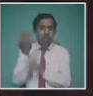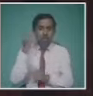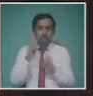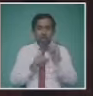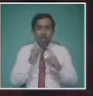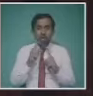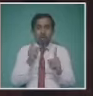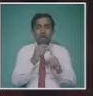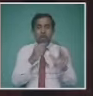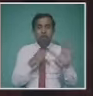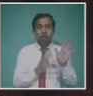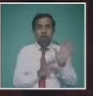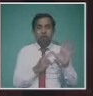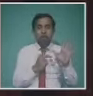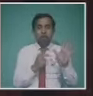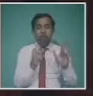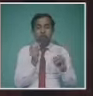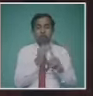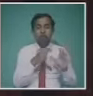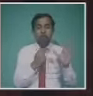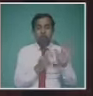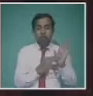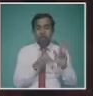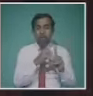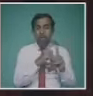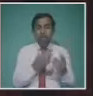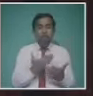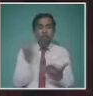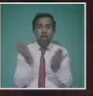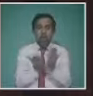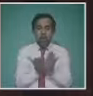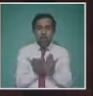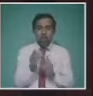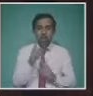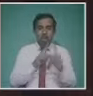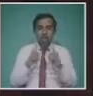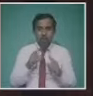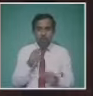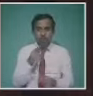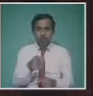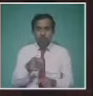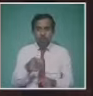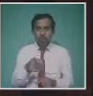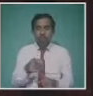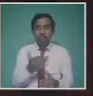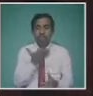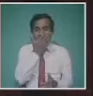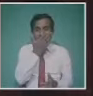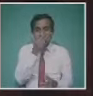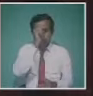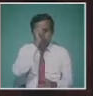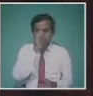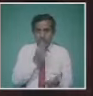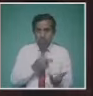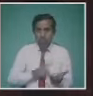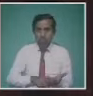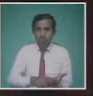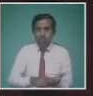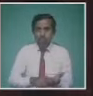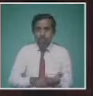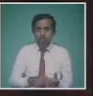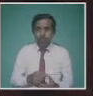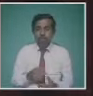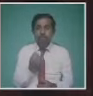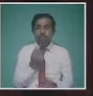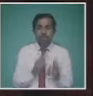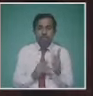කරපු පැනමා පේපර්ස් පැන්ඩෝරා පේපර්ස් ගැන පරීක්ෂණයක් ගැන කතිකාවක් තියෙනවද? සීනි වංචාව ගැන ගරු රාජ්‍ය අමාත්‍ය